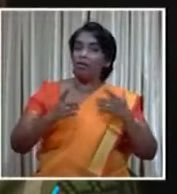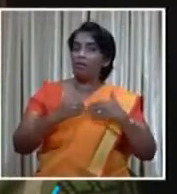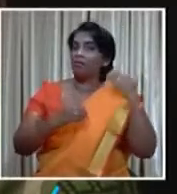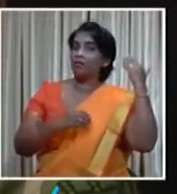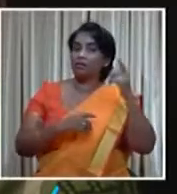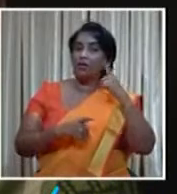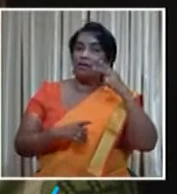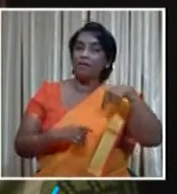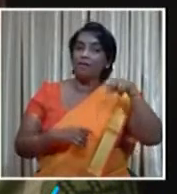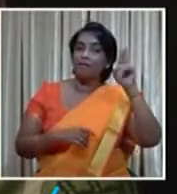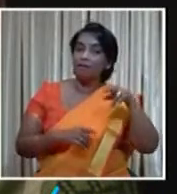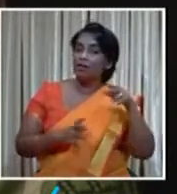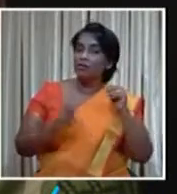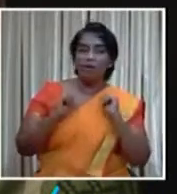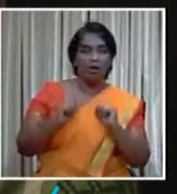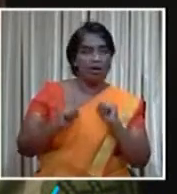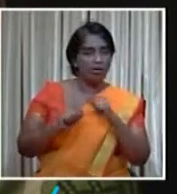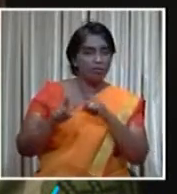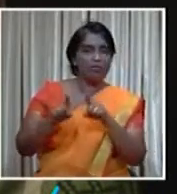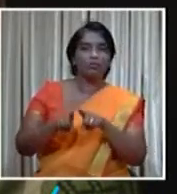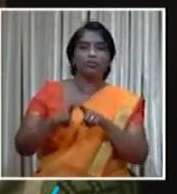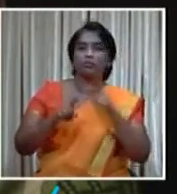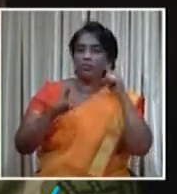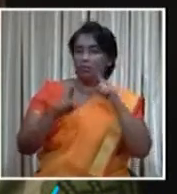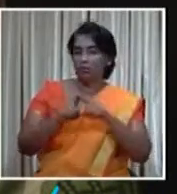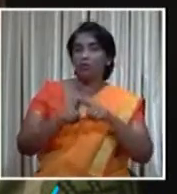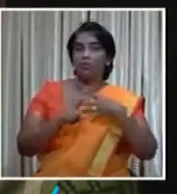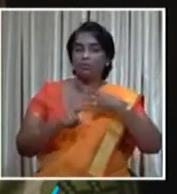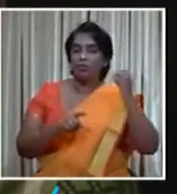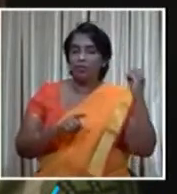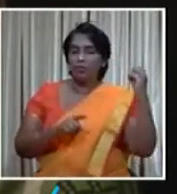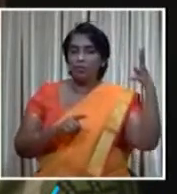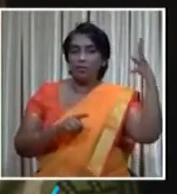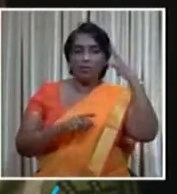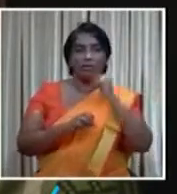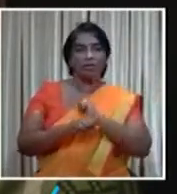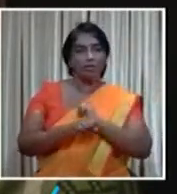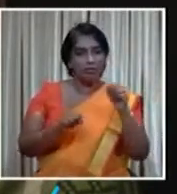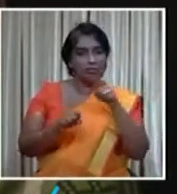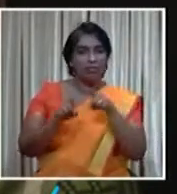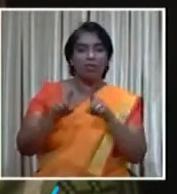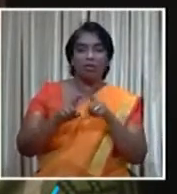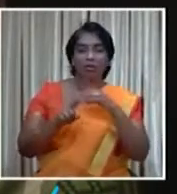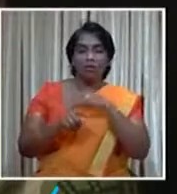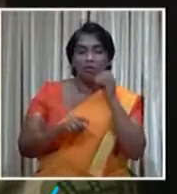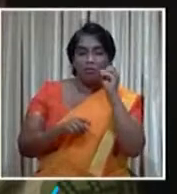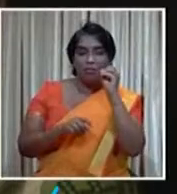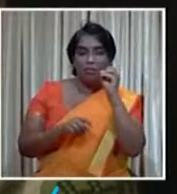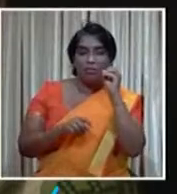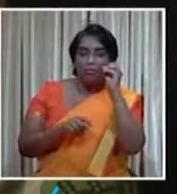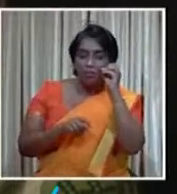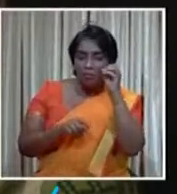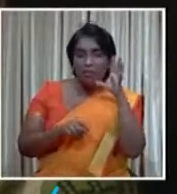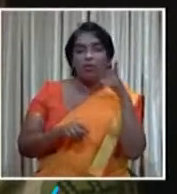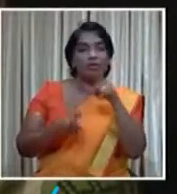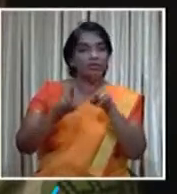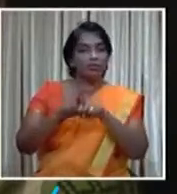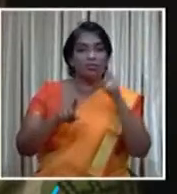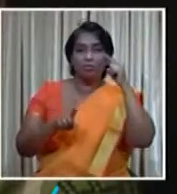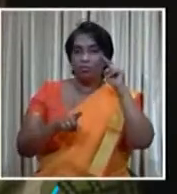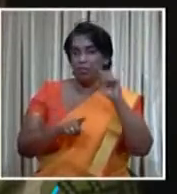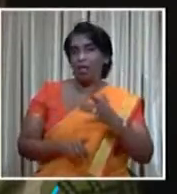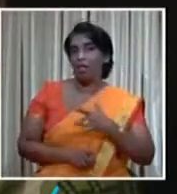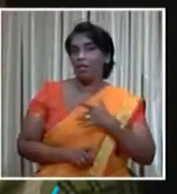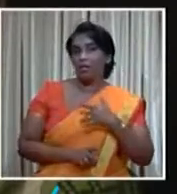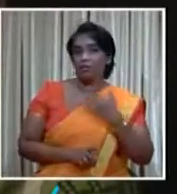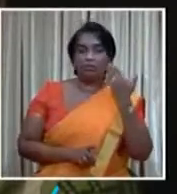පිළිබඳ විශ්වාසය කෙබඳු දෙයක් හිරු උදා නොවුනද අරුණෝනේ අරුණෝදය පිළිබඳව හැඟීම